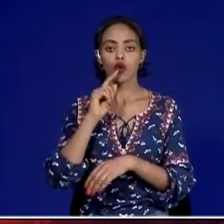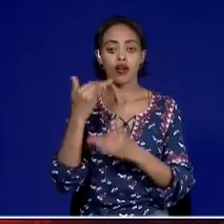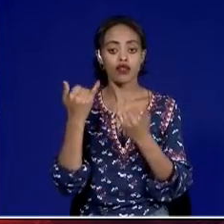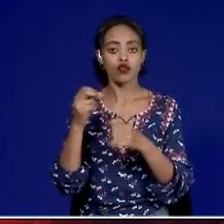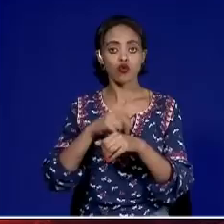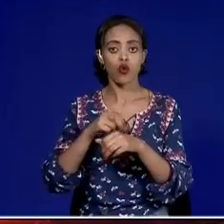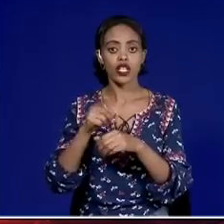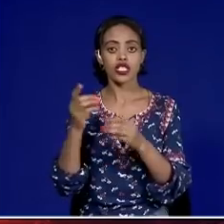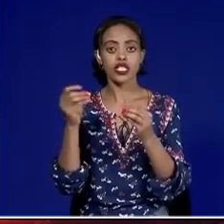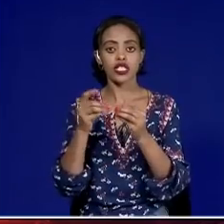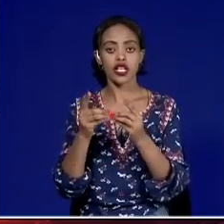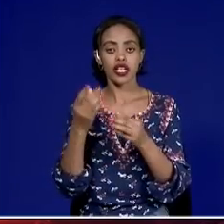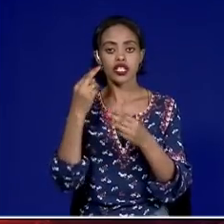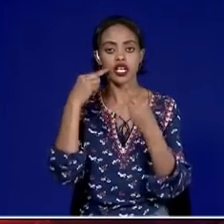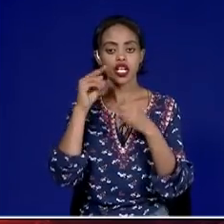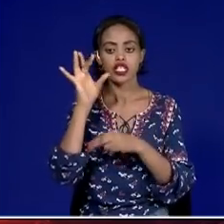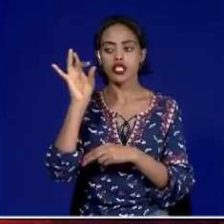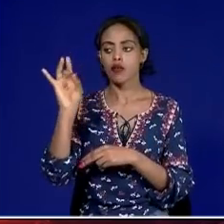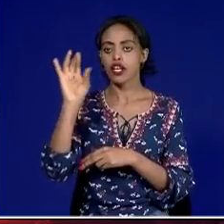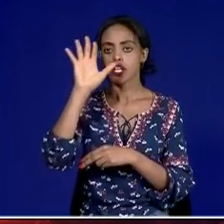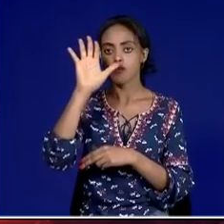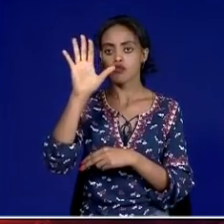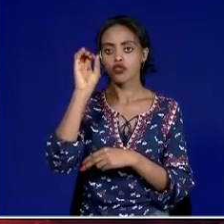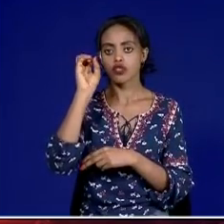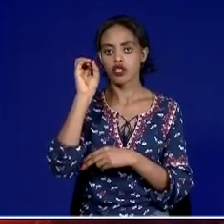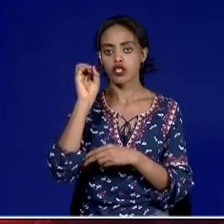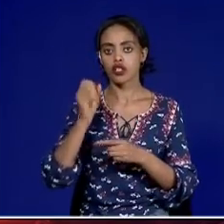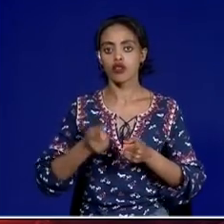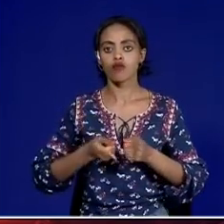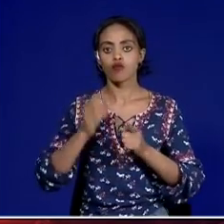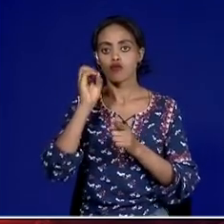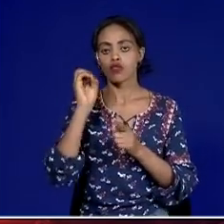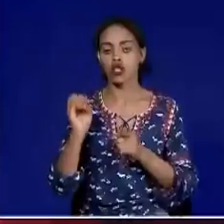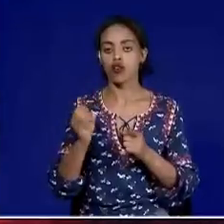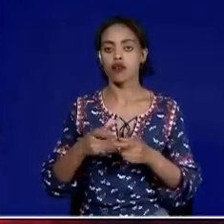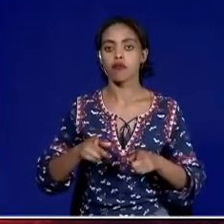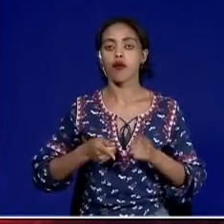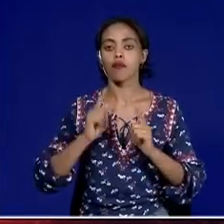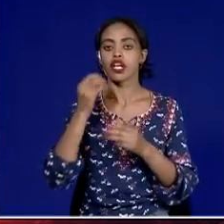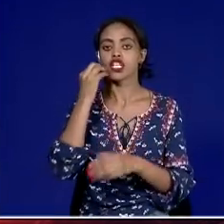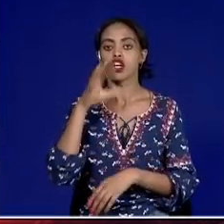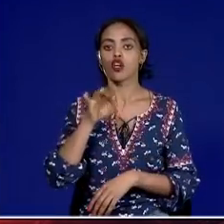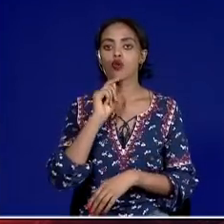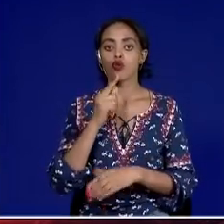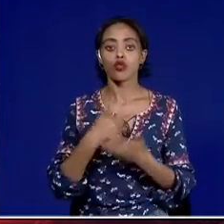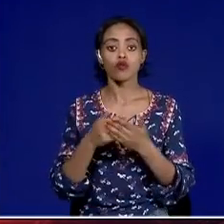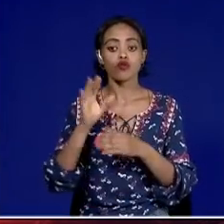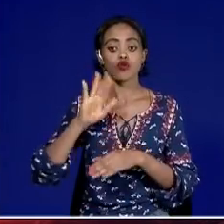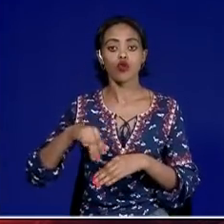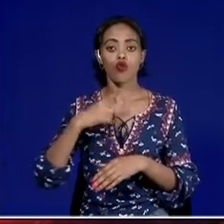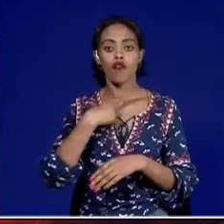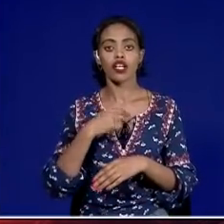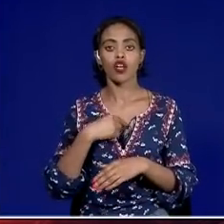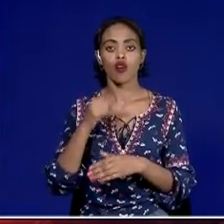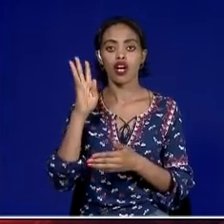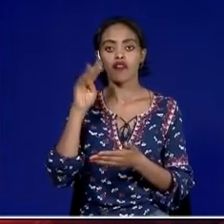حزوان تداتا زرئينا ناب 85% أبالنا من بروتو بطالو مالوتي سلازو حزوان تمسترفو أبالات اللونا نهارو